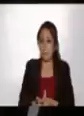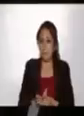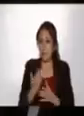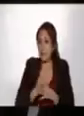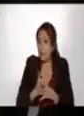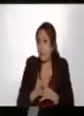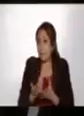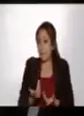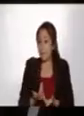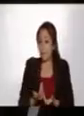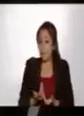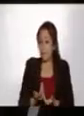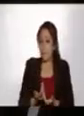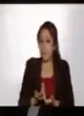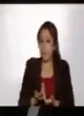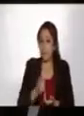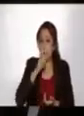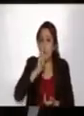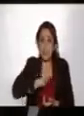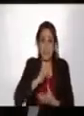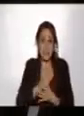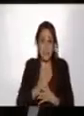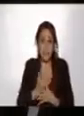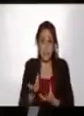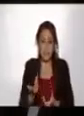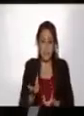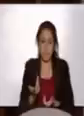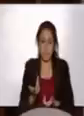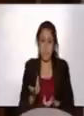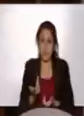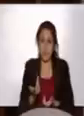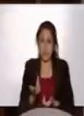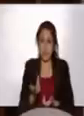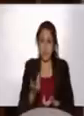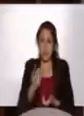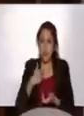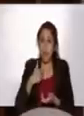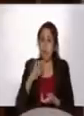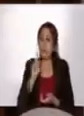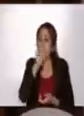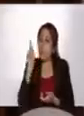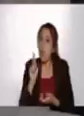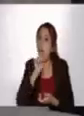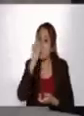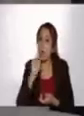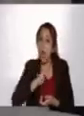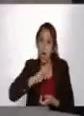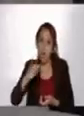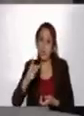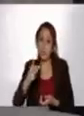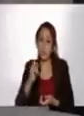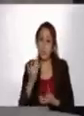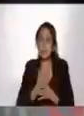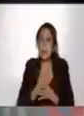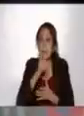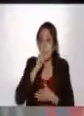انا بسال عمل فينا كده ليه؟ سؤالي جنني، عمل فينا كده ليه؟ انا ما كنتش بخط خطوه الا ما كنت باخد رايه فيه. عمل فيا